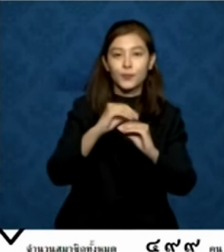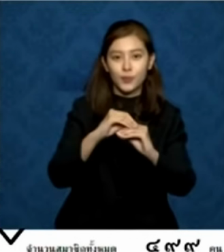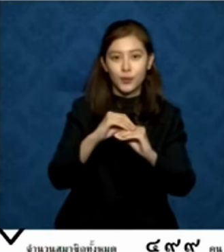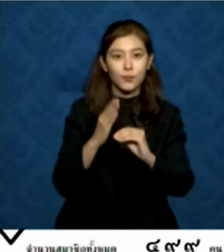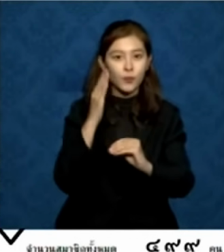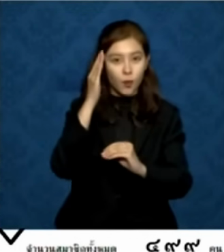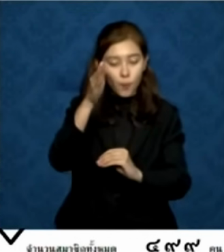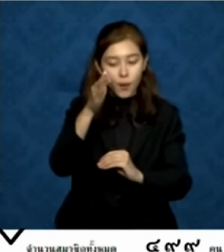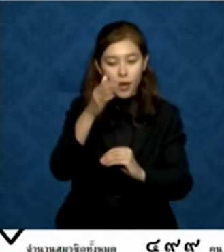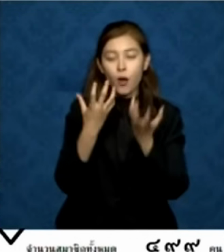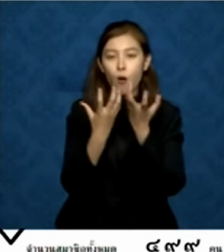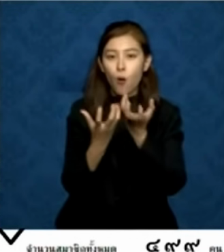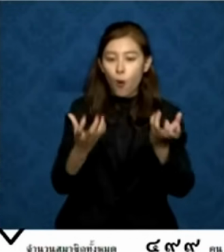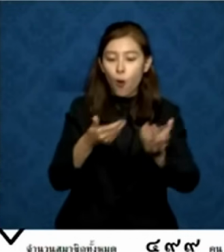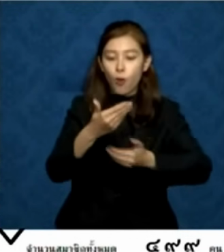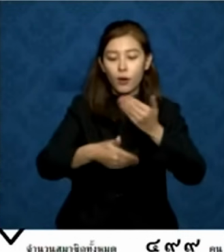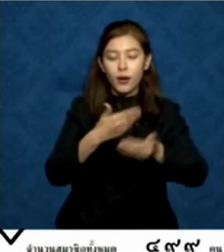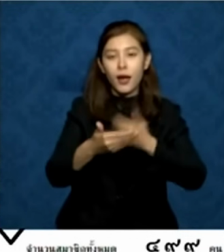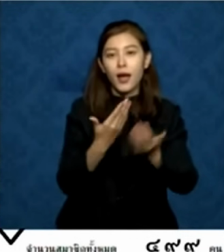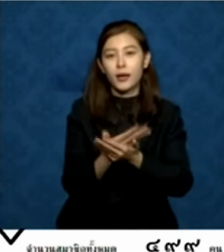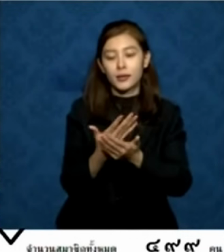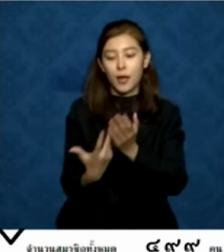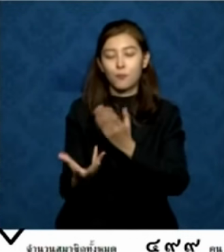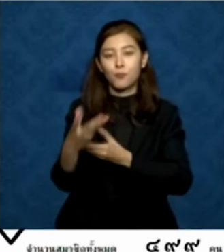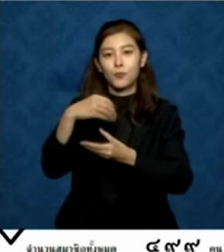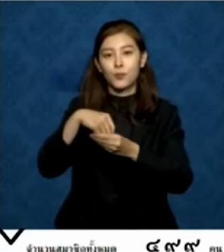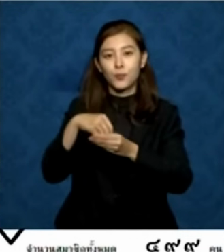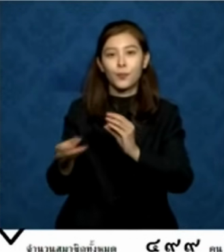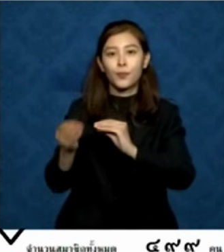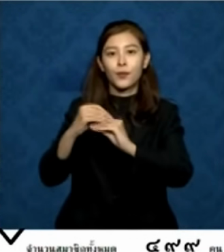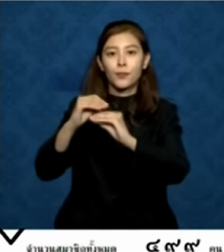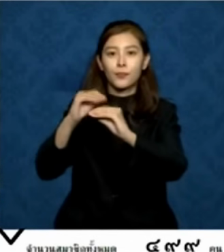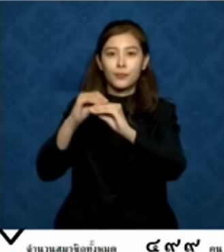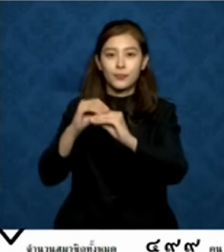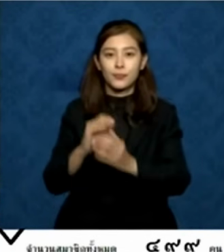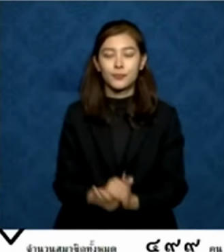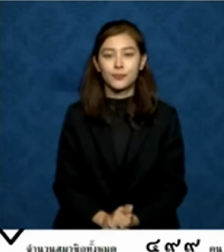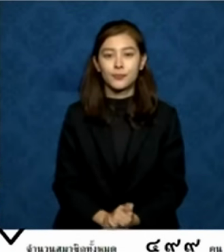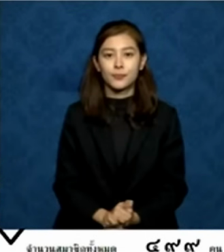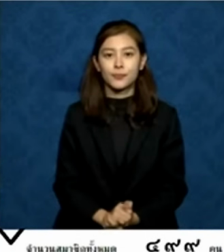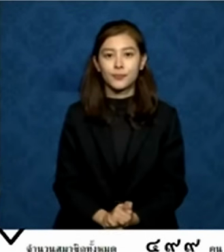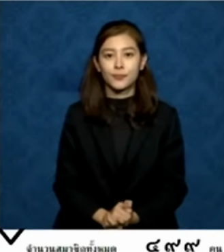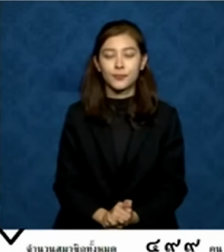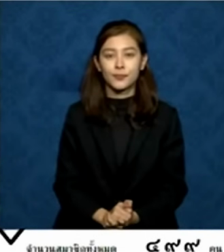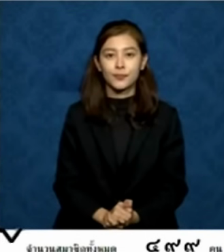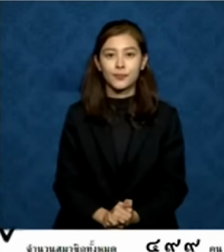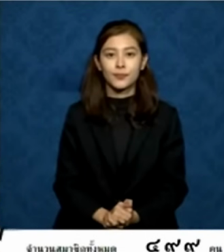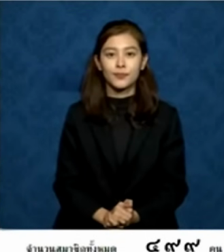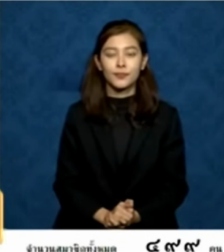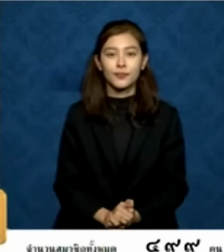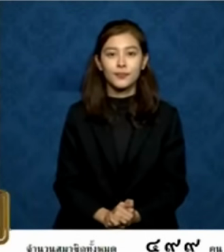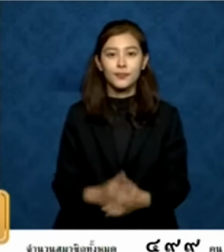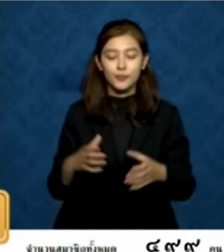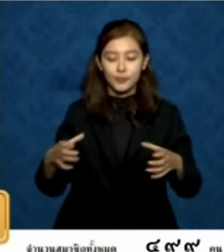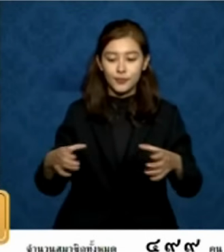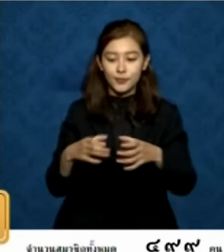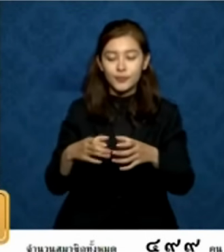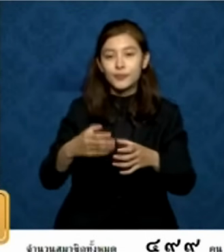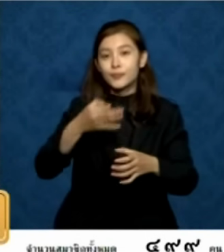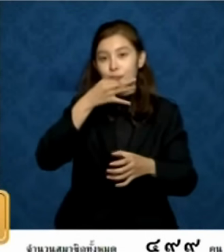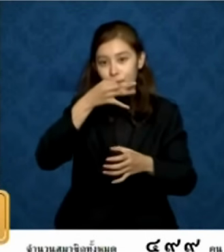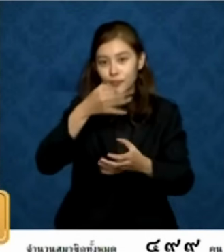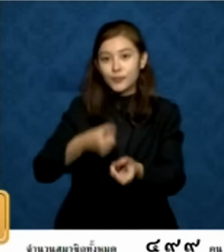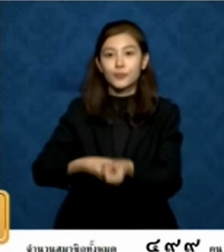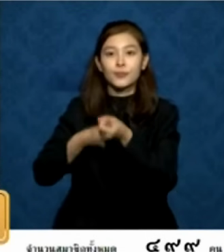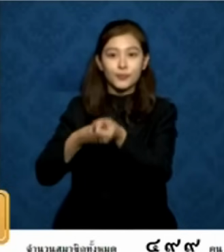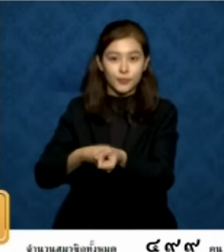าชุมชนโดยพัฒนาศักยภาพการดำเนินธุรกิจของสหกรณ์กลุ่มเกษตรกร